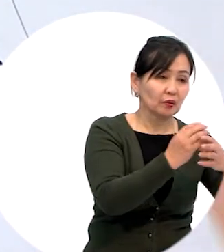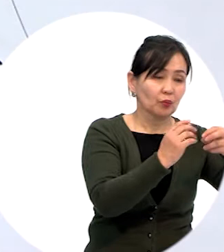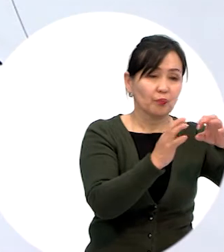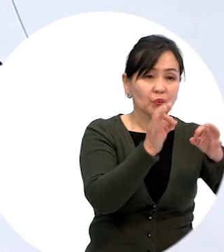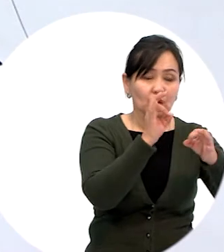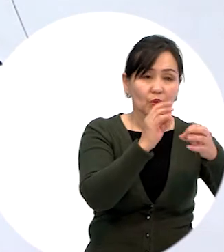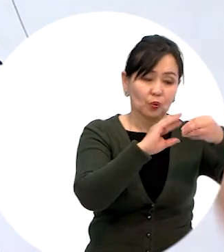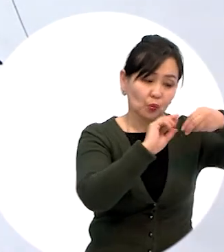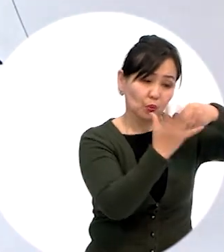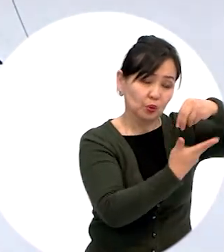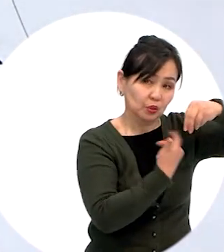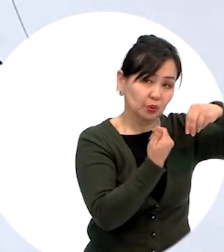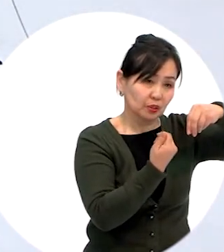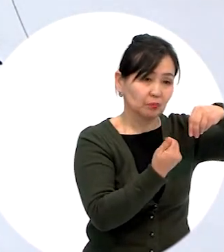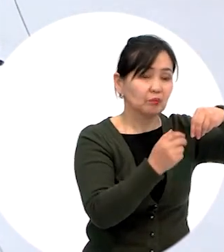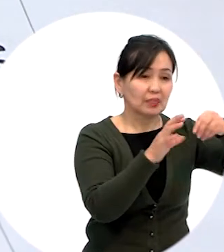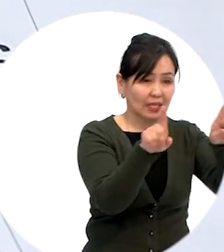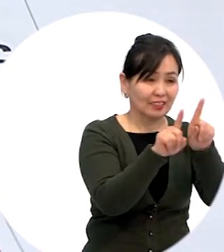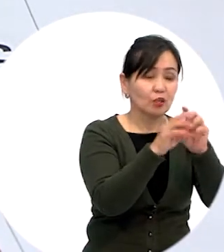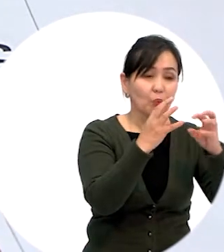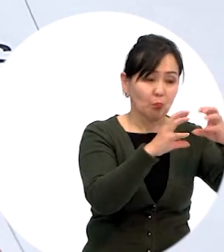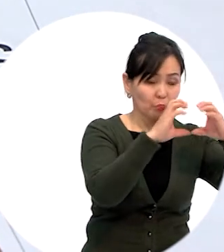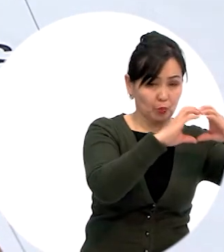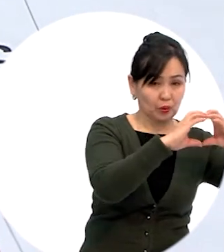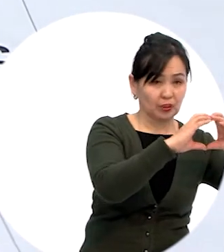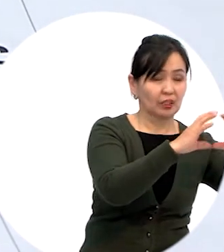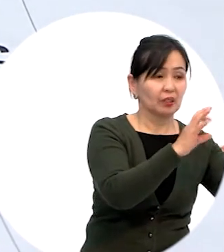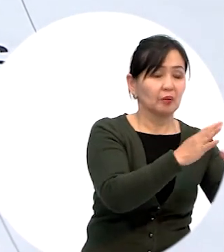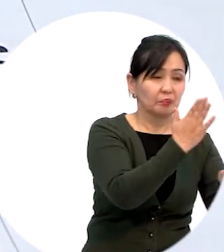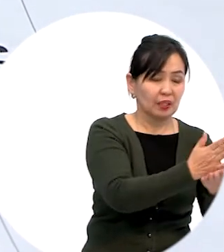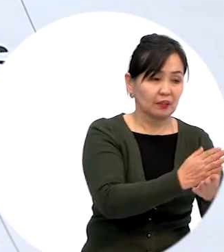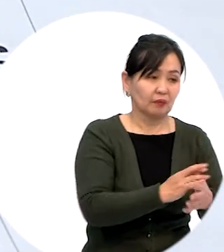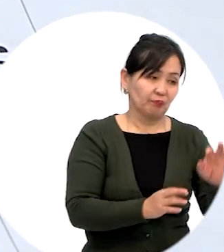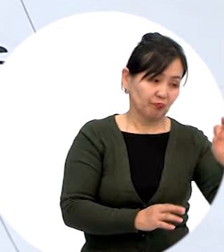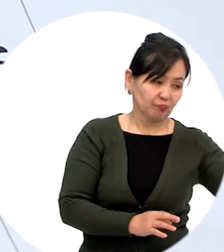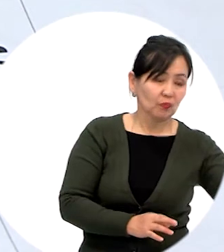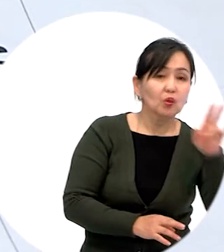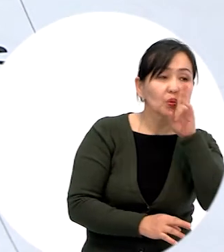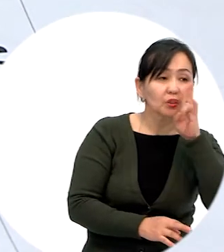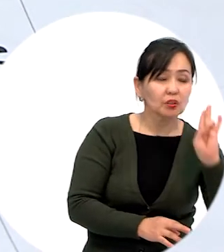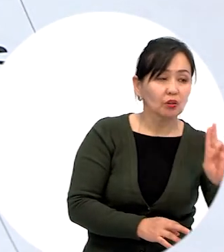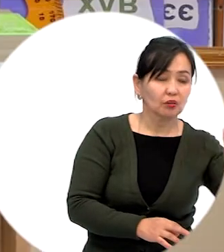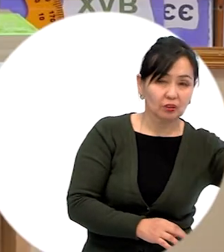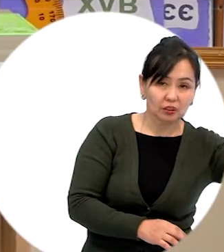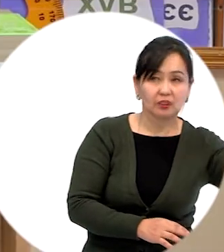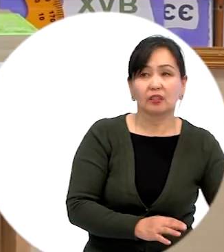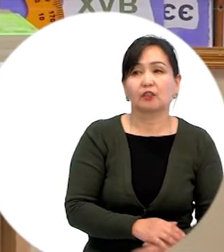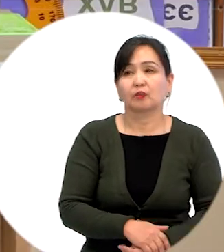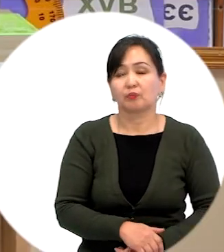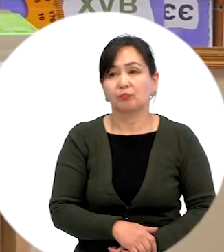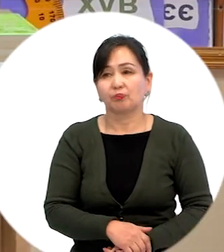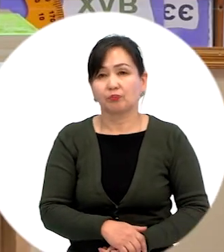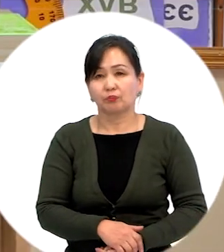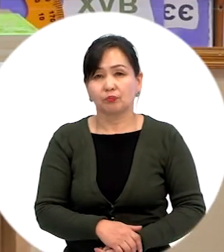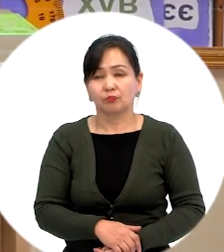хэлбэртэй, усан үзэм мөн бөөрөнхий хэлбэртэй байна. За одоо бид нар нэг